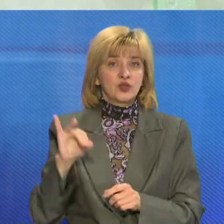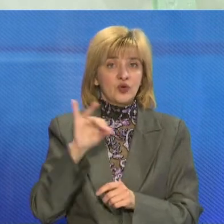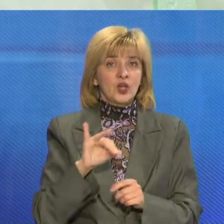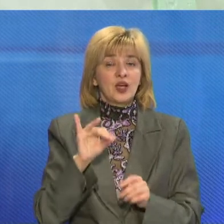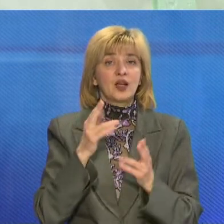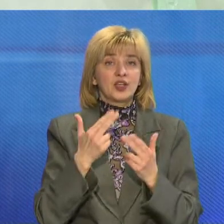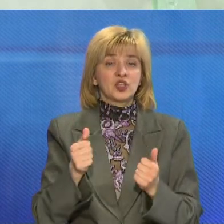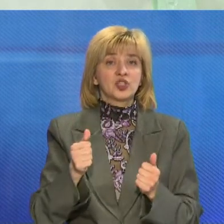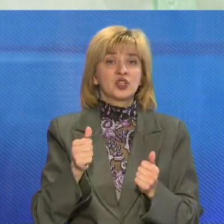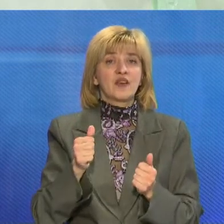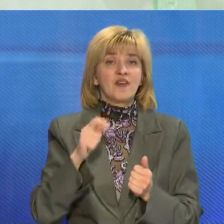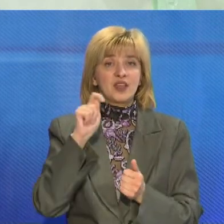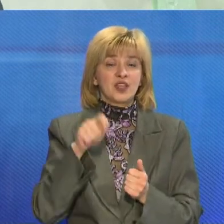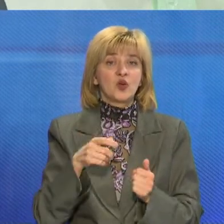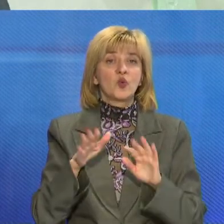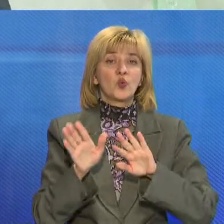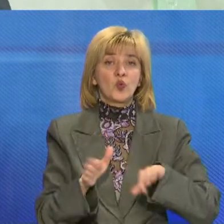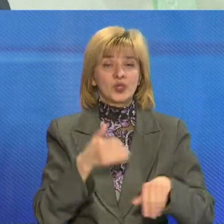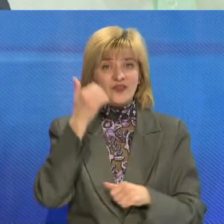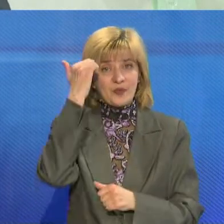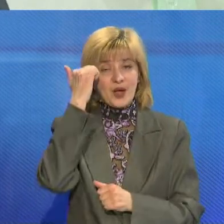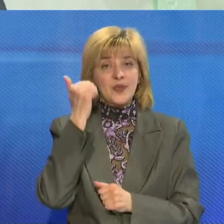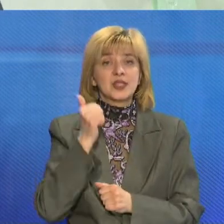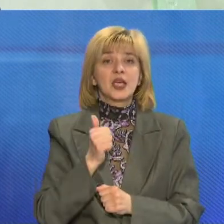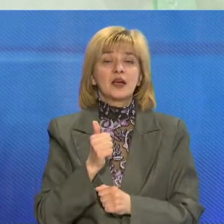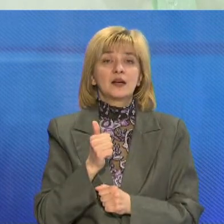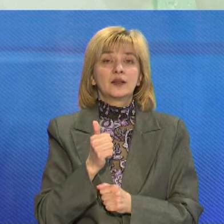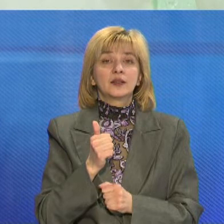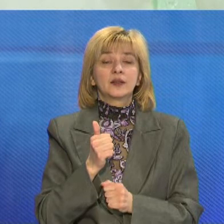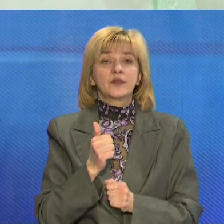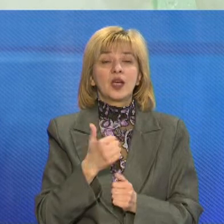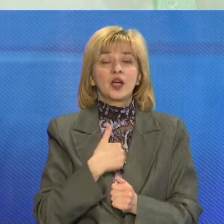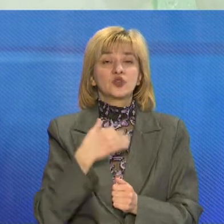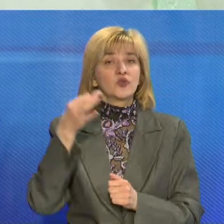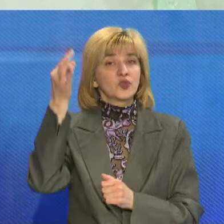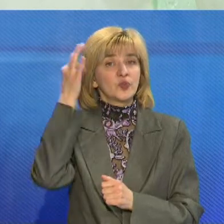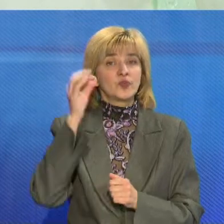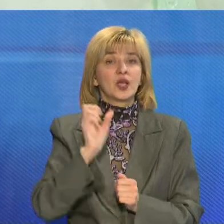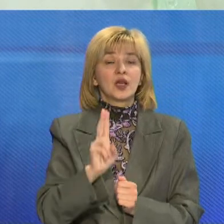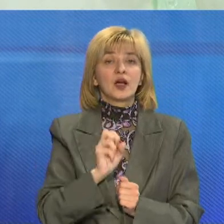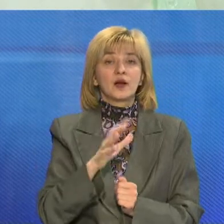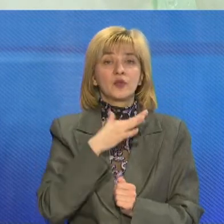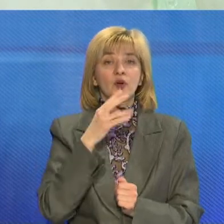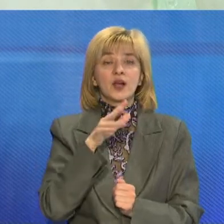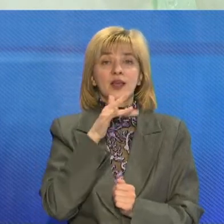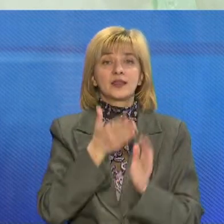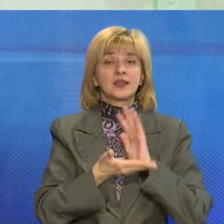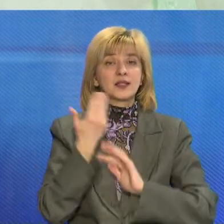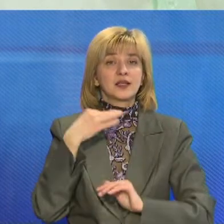Великой Отечественной войны уходит в память. Я еще хочу вспомнить, как много лет назад я была